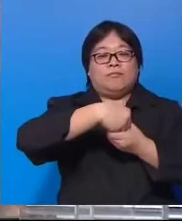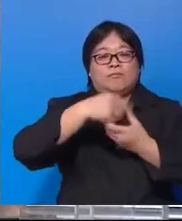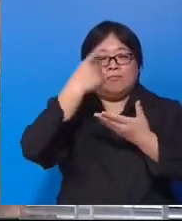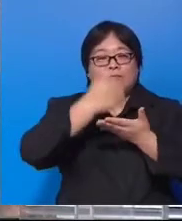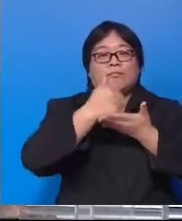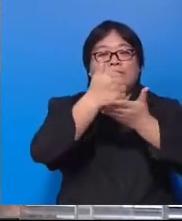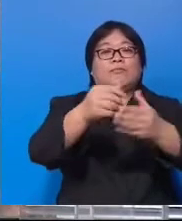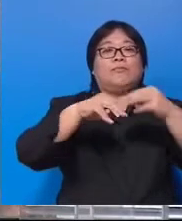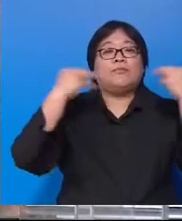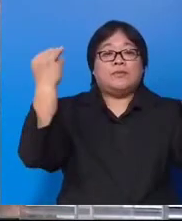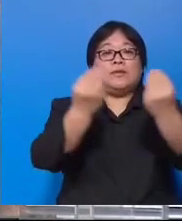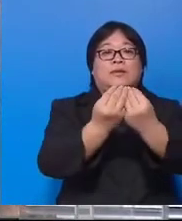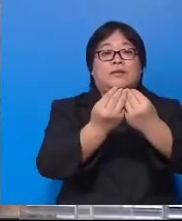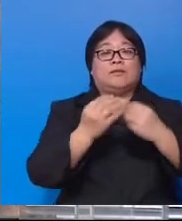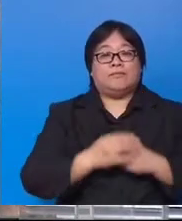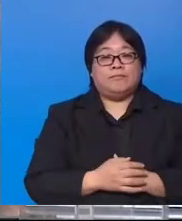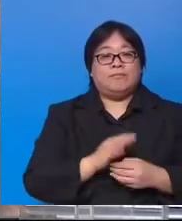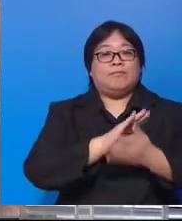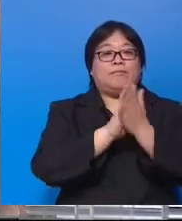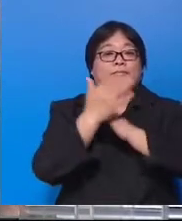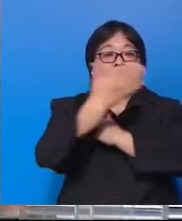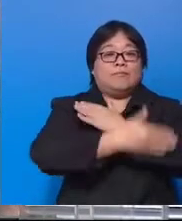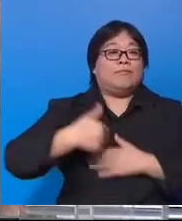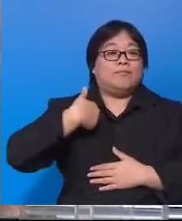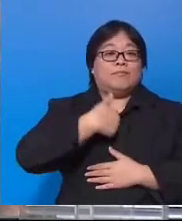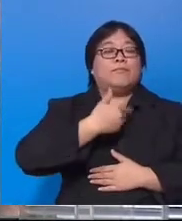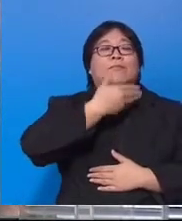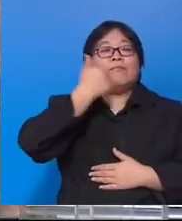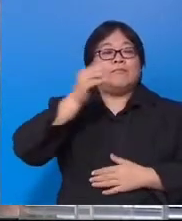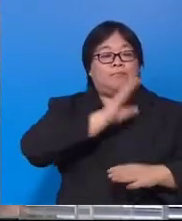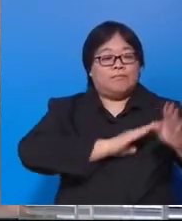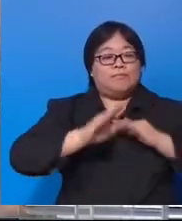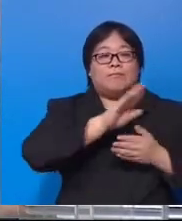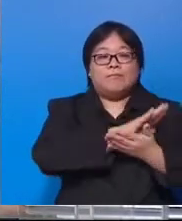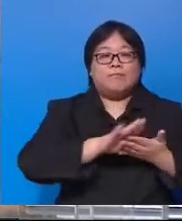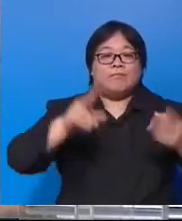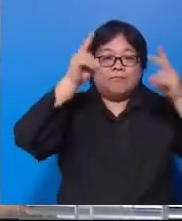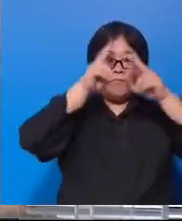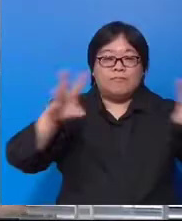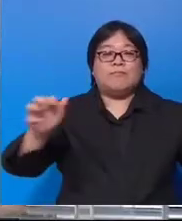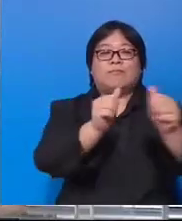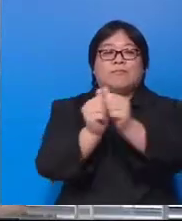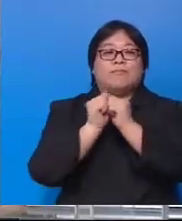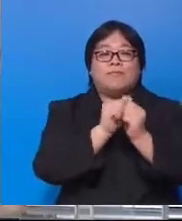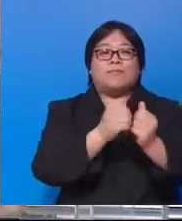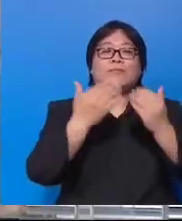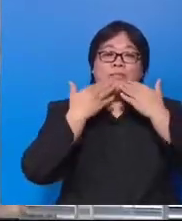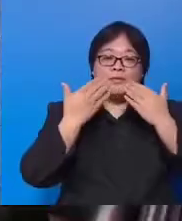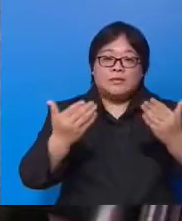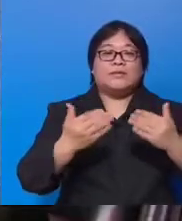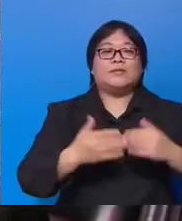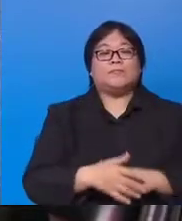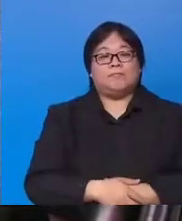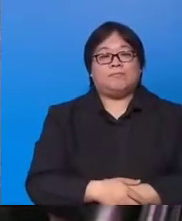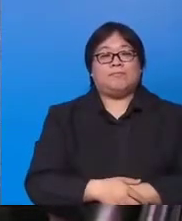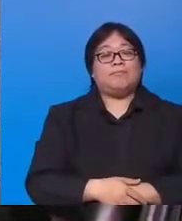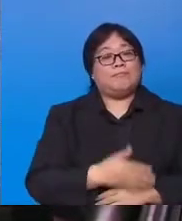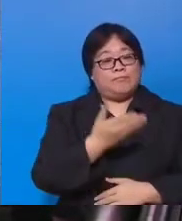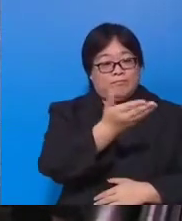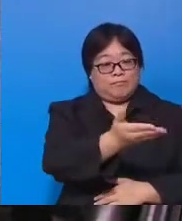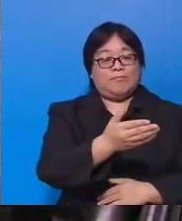membantu masyarakat menjadikan negara kita lebih berhemah dan makmur bersama. Terima kasih.